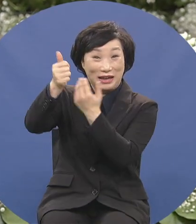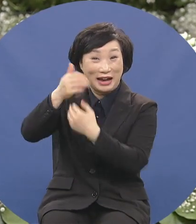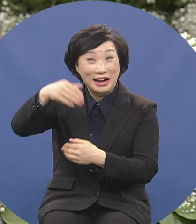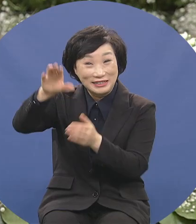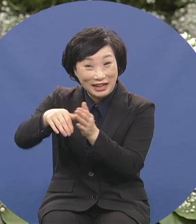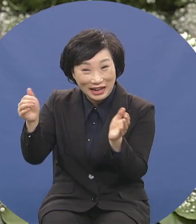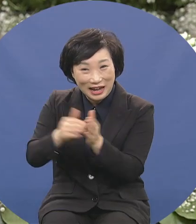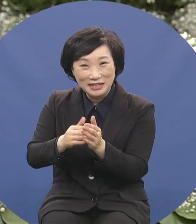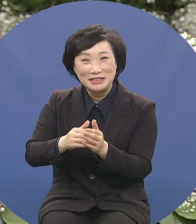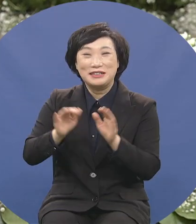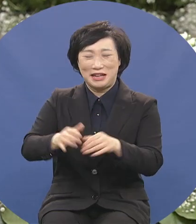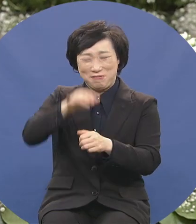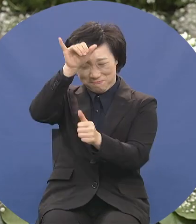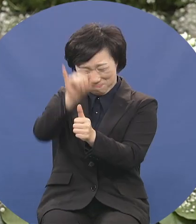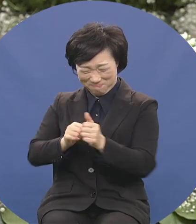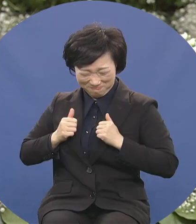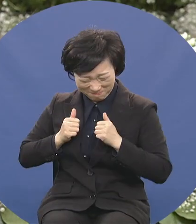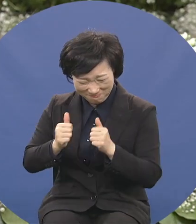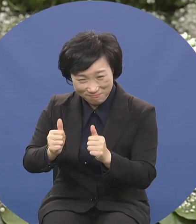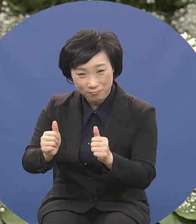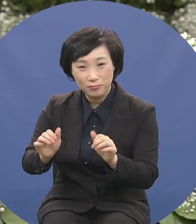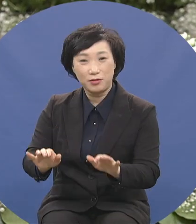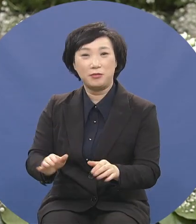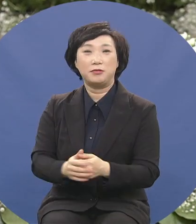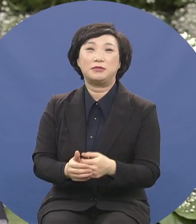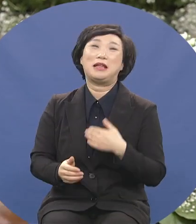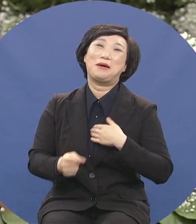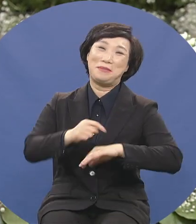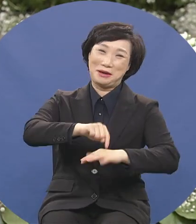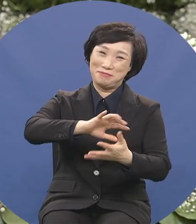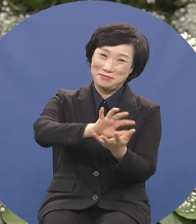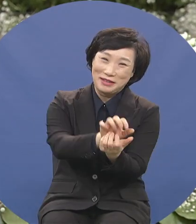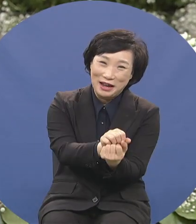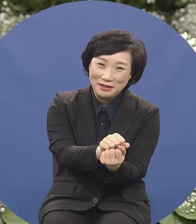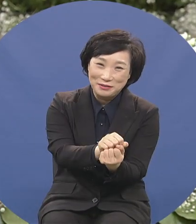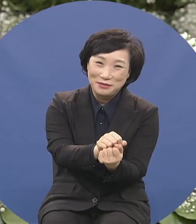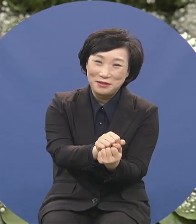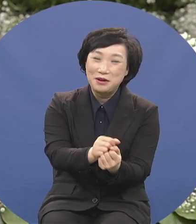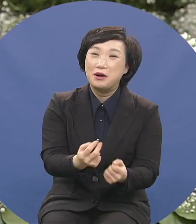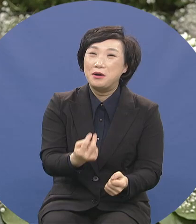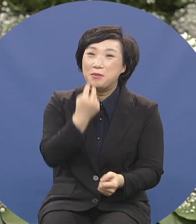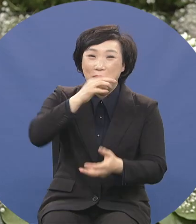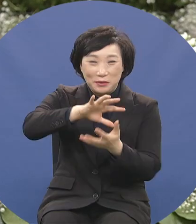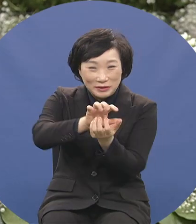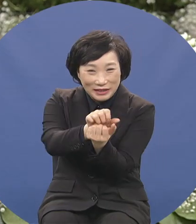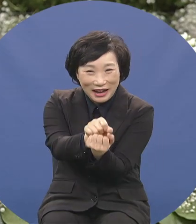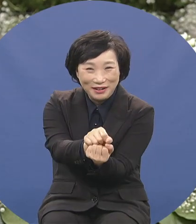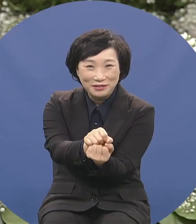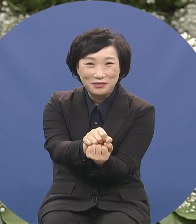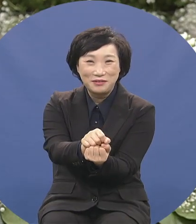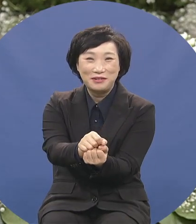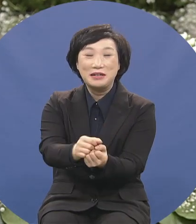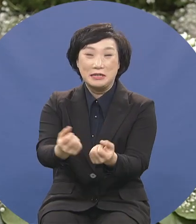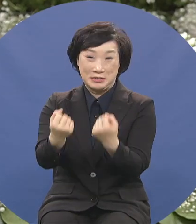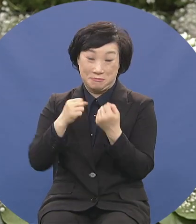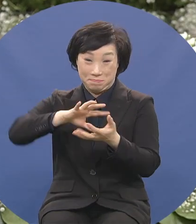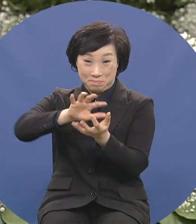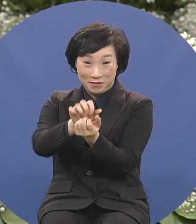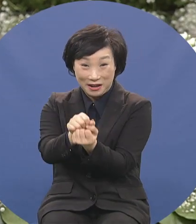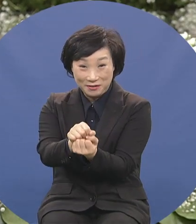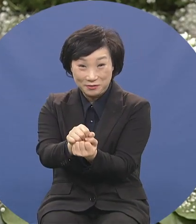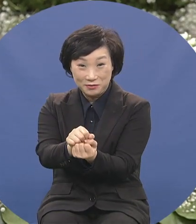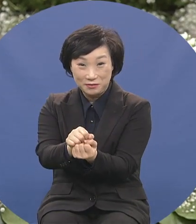마음껏 충성하되 마음을 다하고 목숨을 다하고 힘을